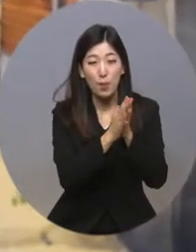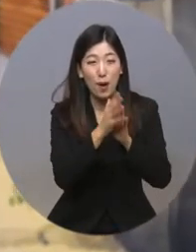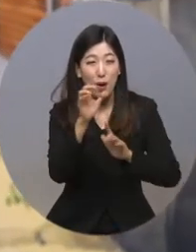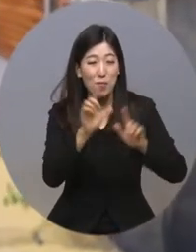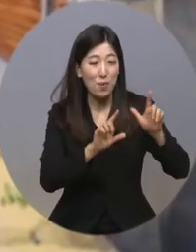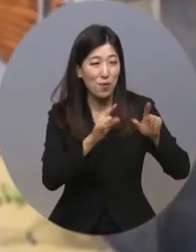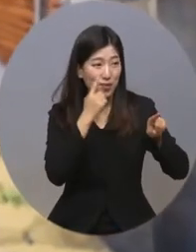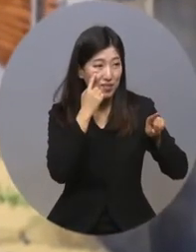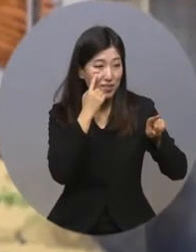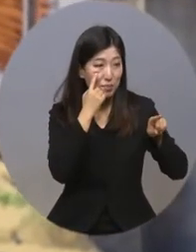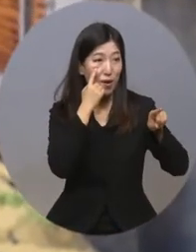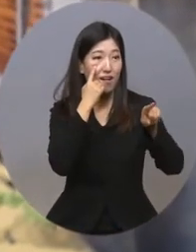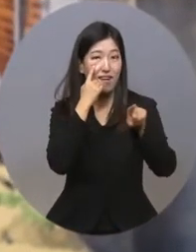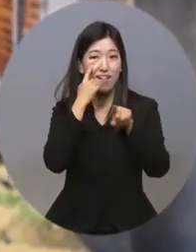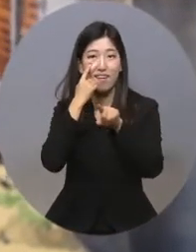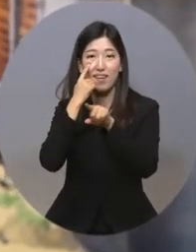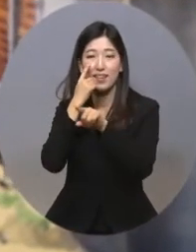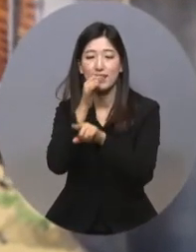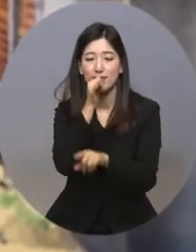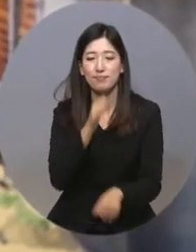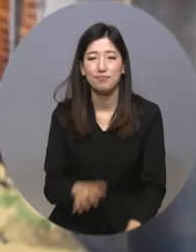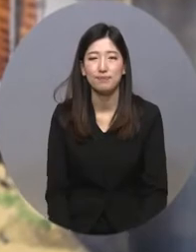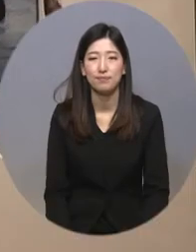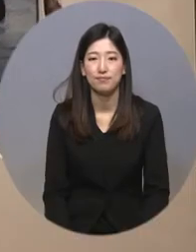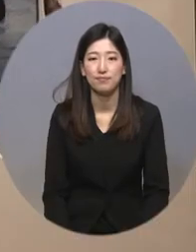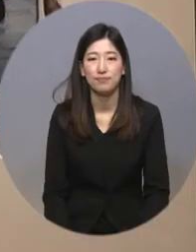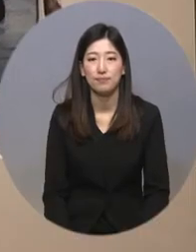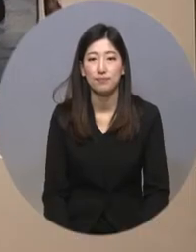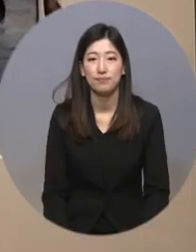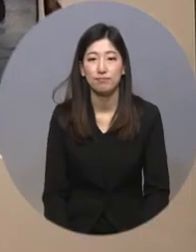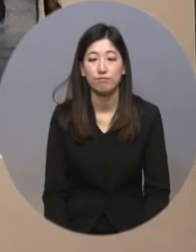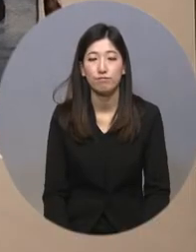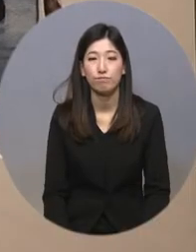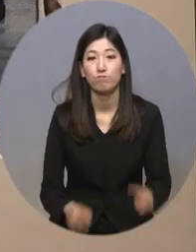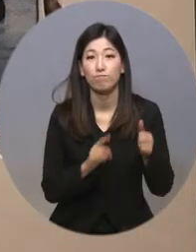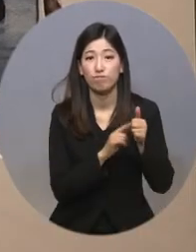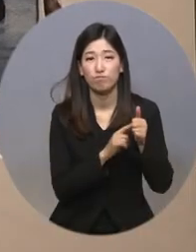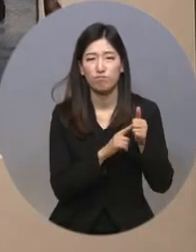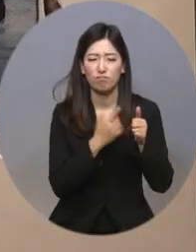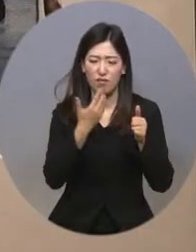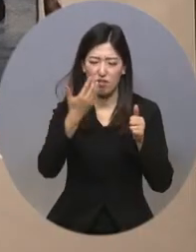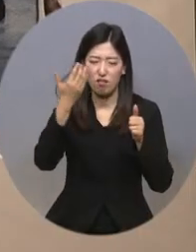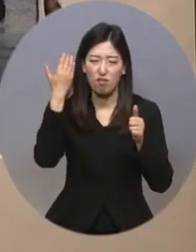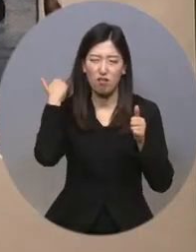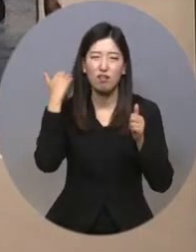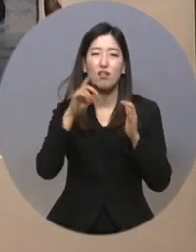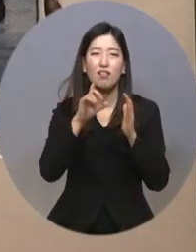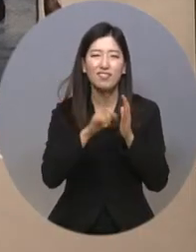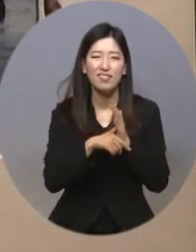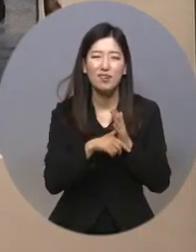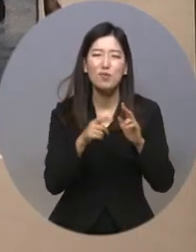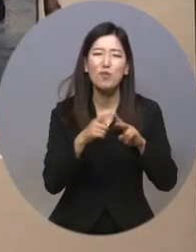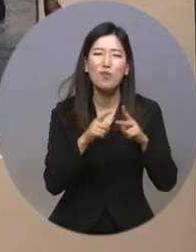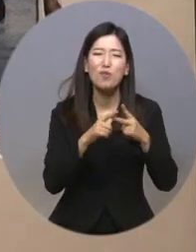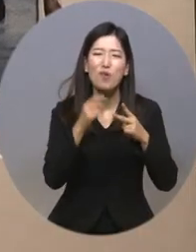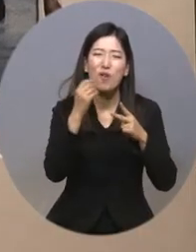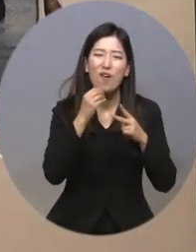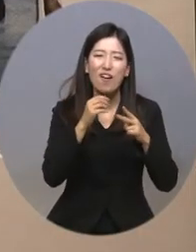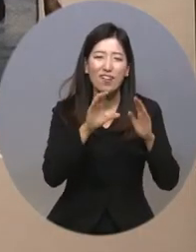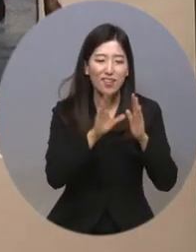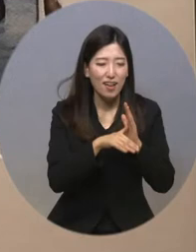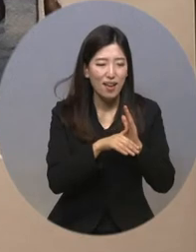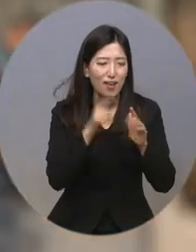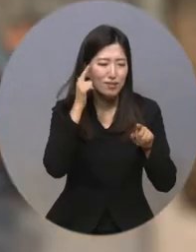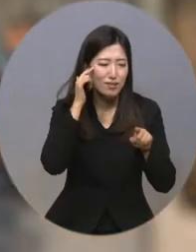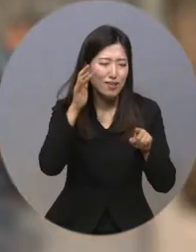있어 눈길을 사로잡습니다. 작가의 어린 시절 많은 추억들이 함께했던